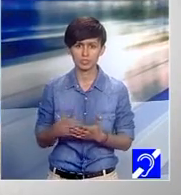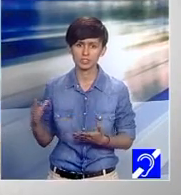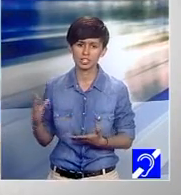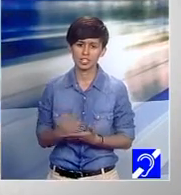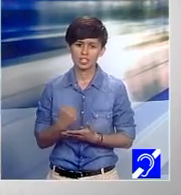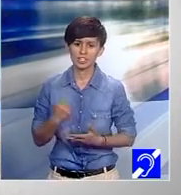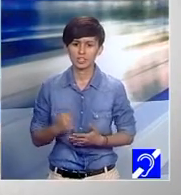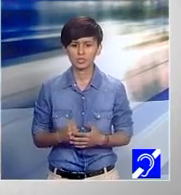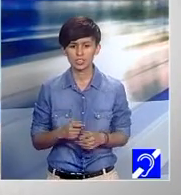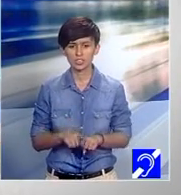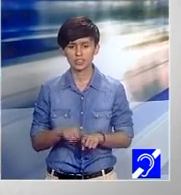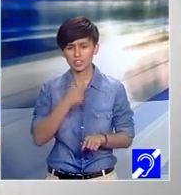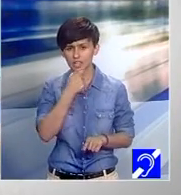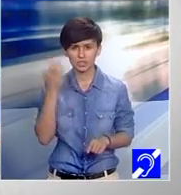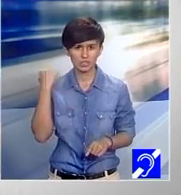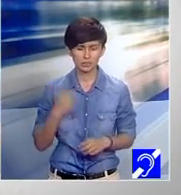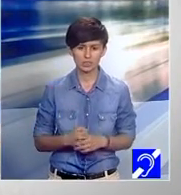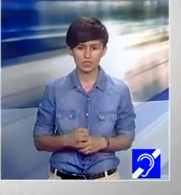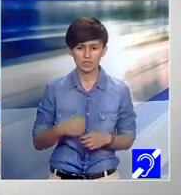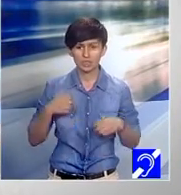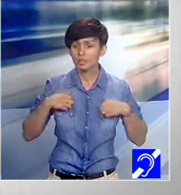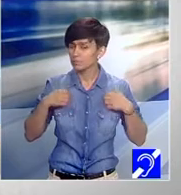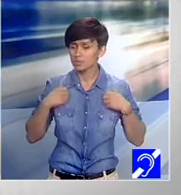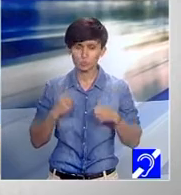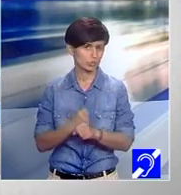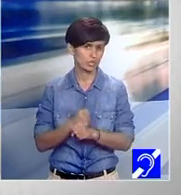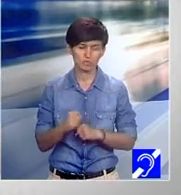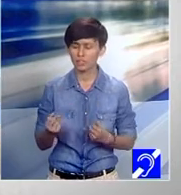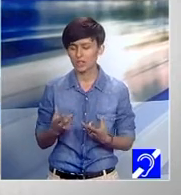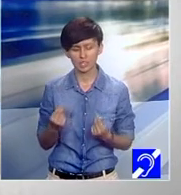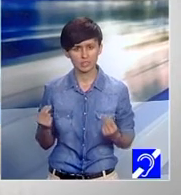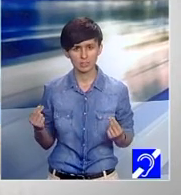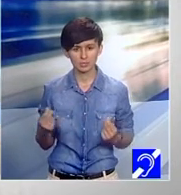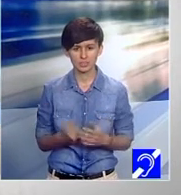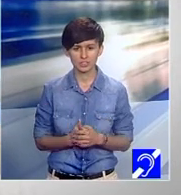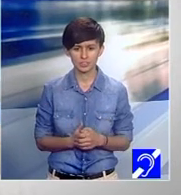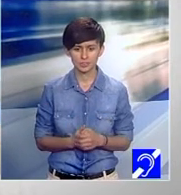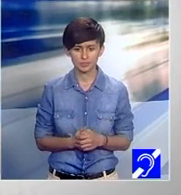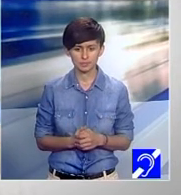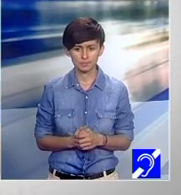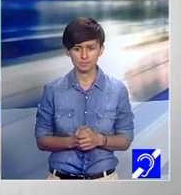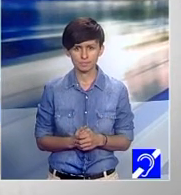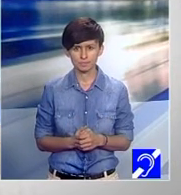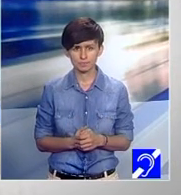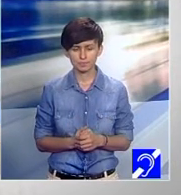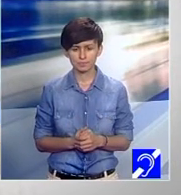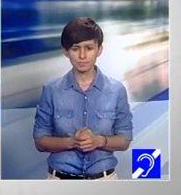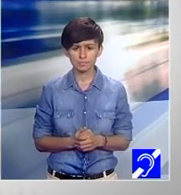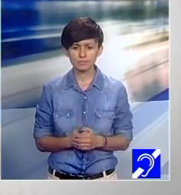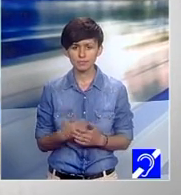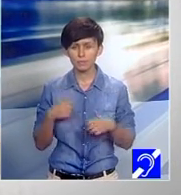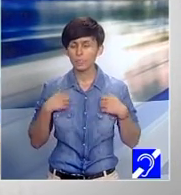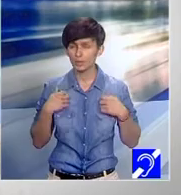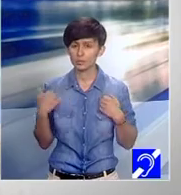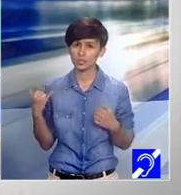trecut. Foarte mult! Mă bucur foarte, foarte tare că m-a adus mami aici și